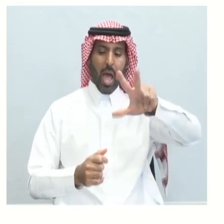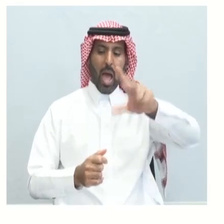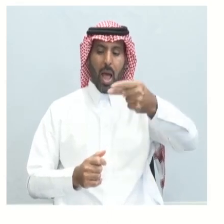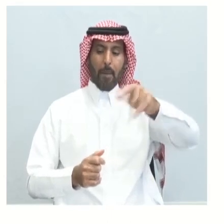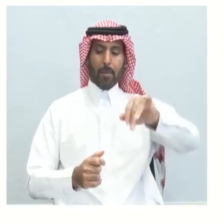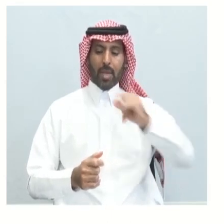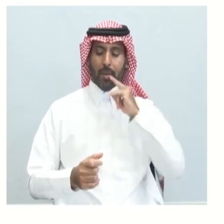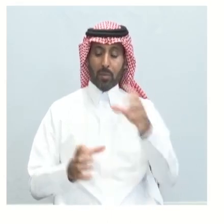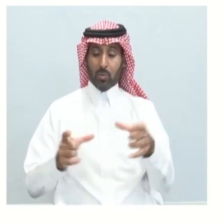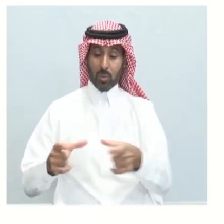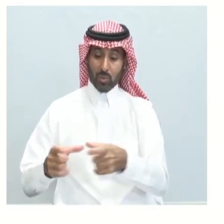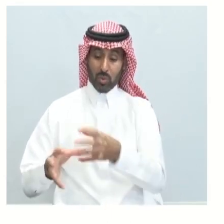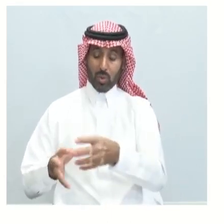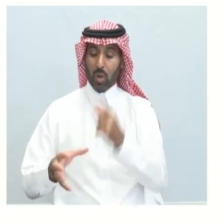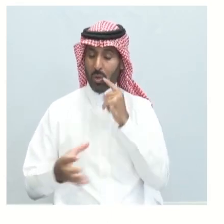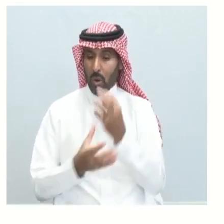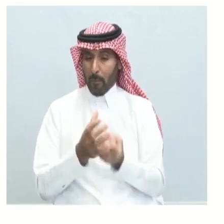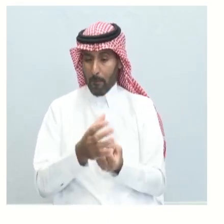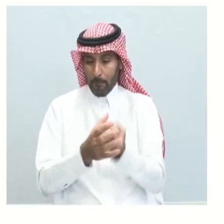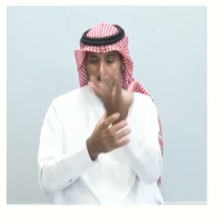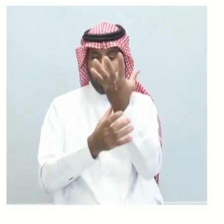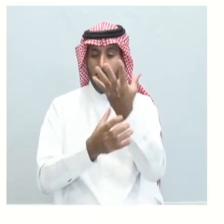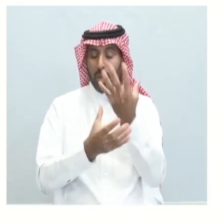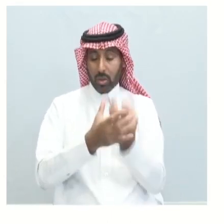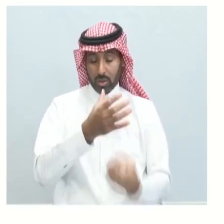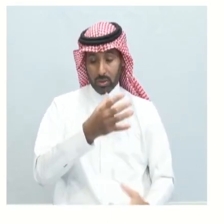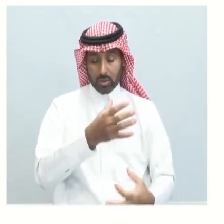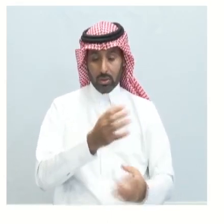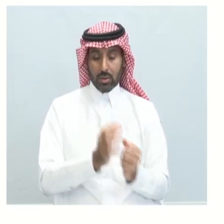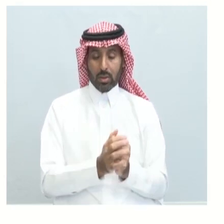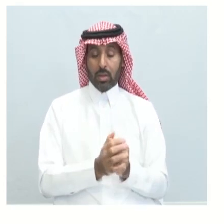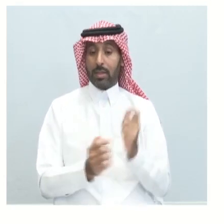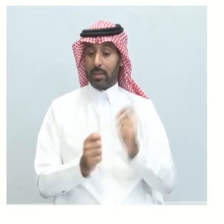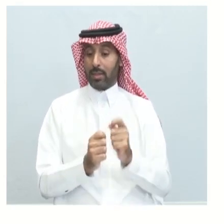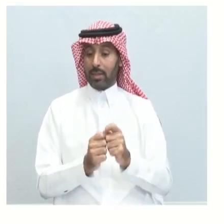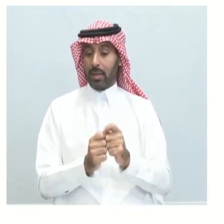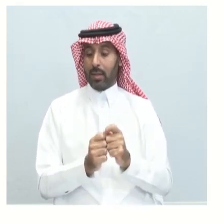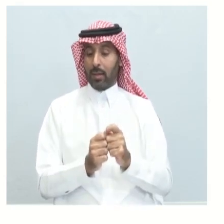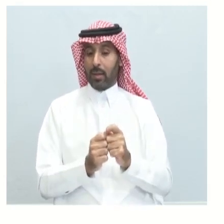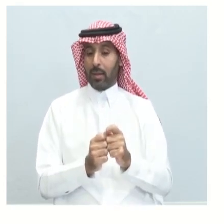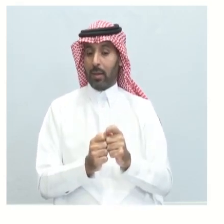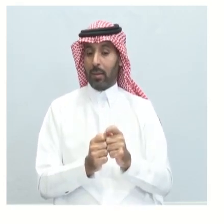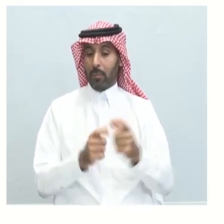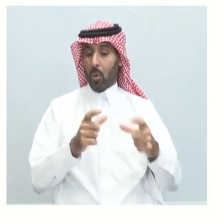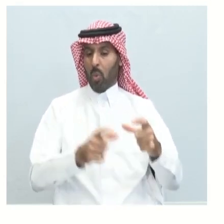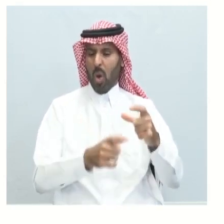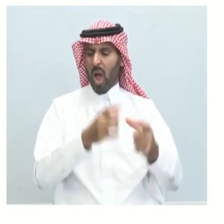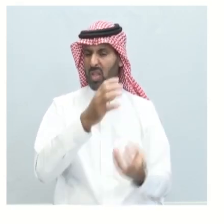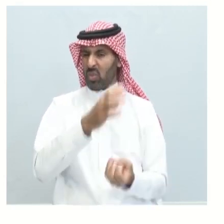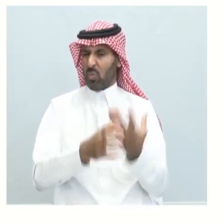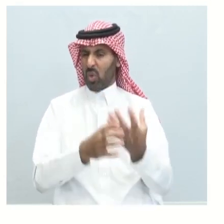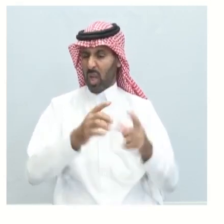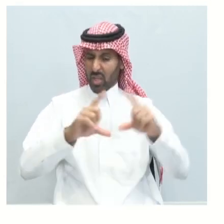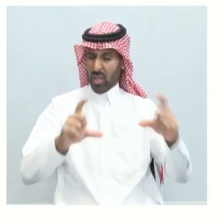مجموعات من الصخور البركانيه والجوفيه التي نشات في اقواس بركانيه